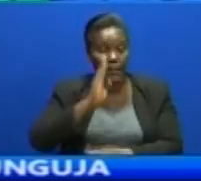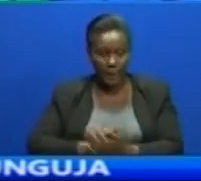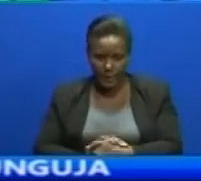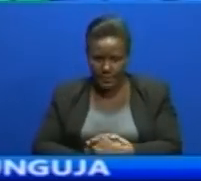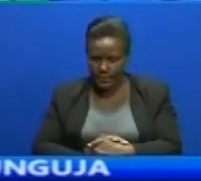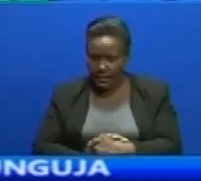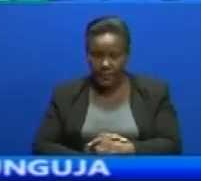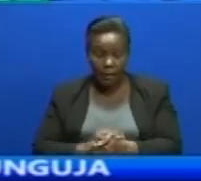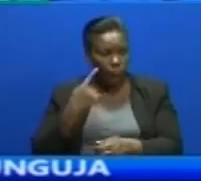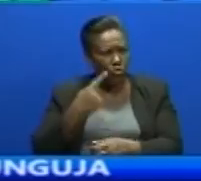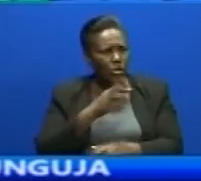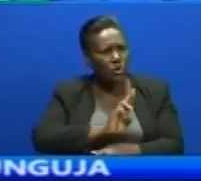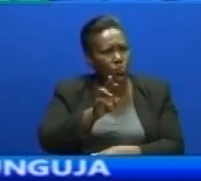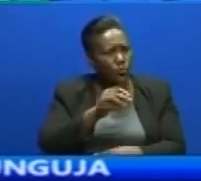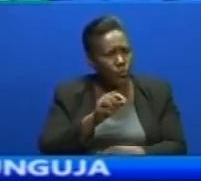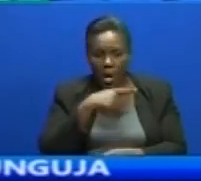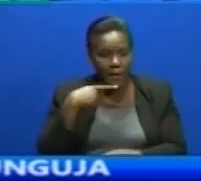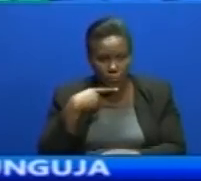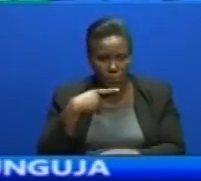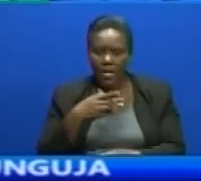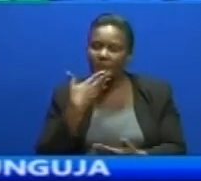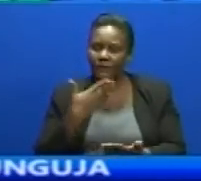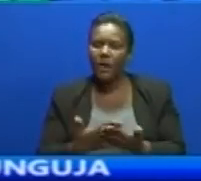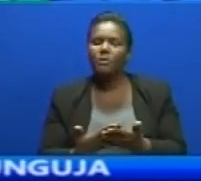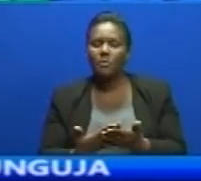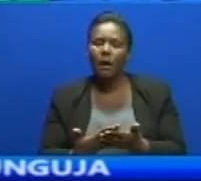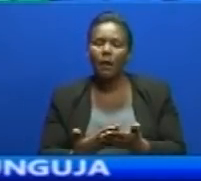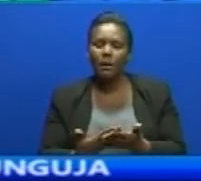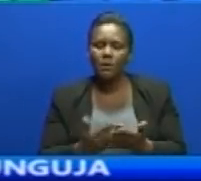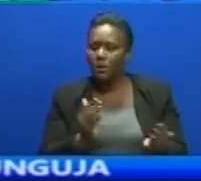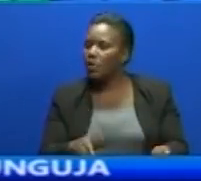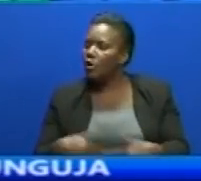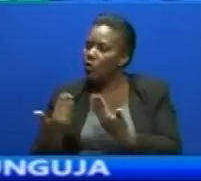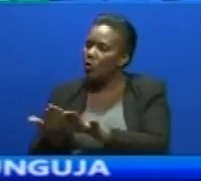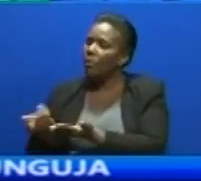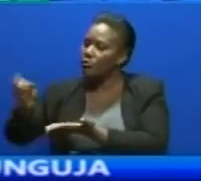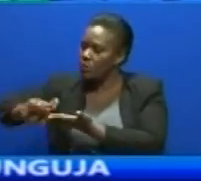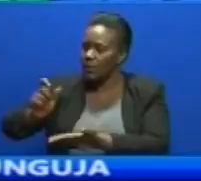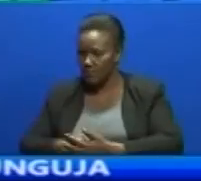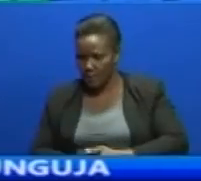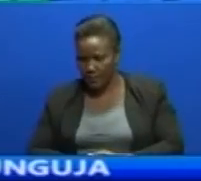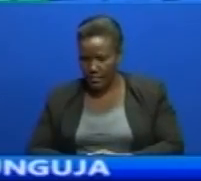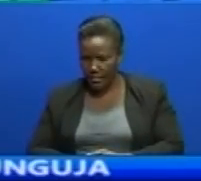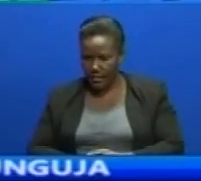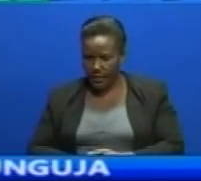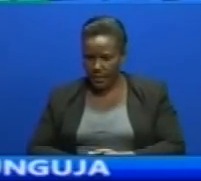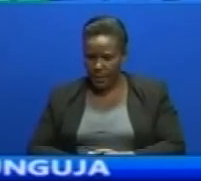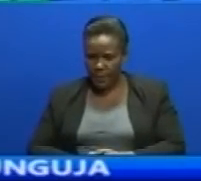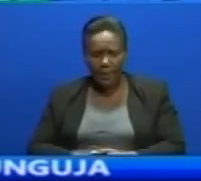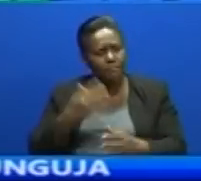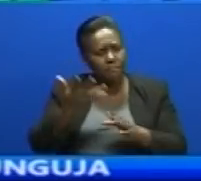Kama haitoshi, wajaleleka yongeze, waonekane kwao wapate vyanzo vya ndani vya